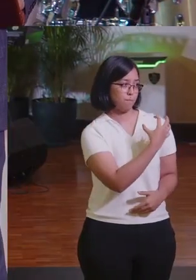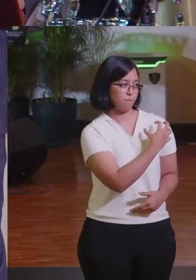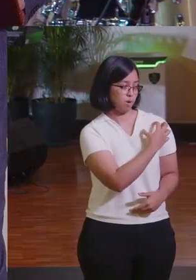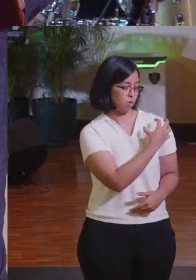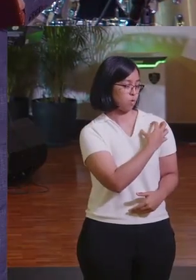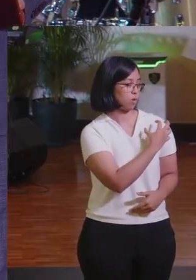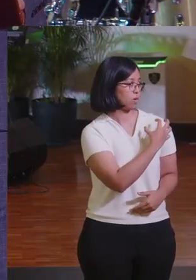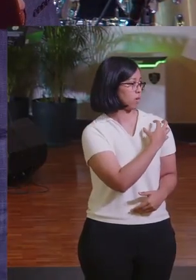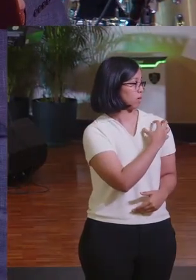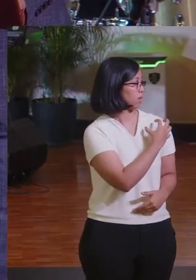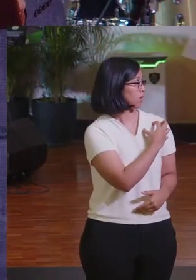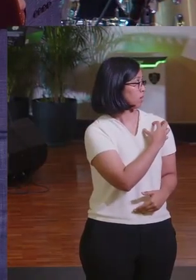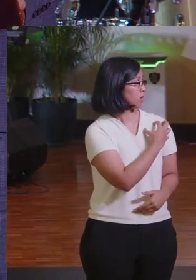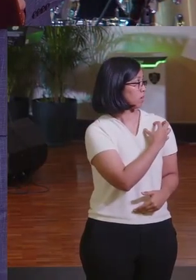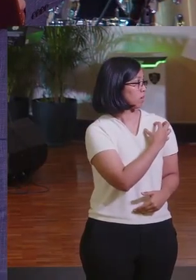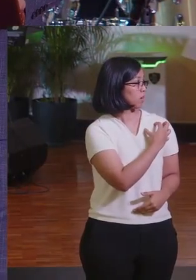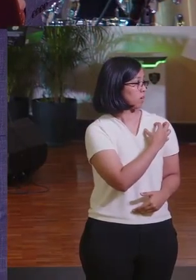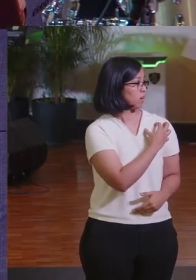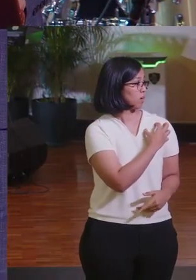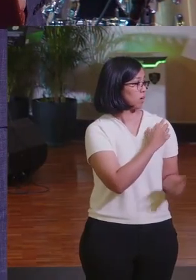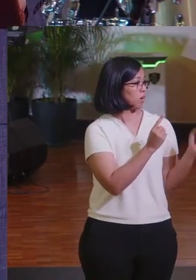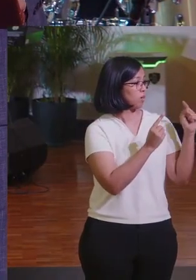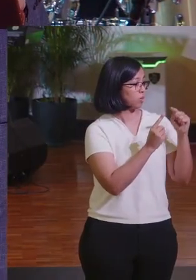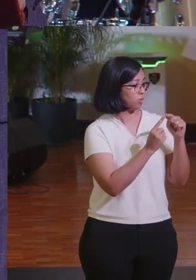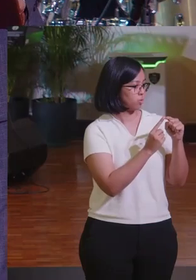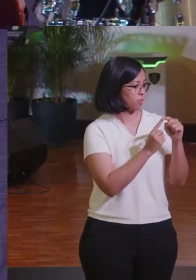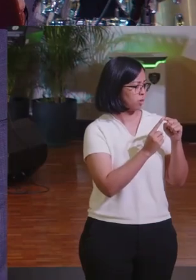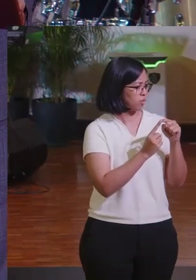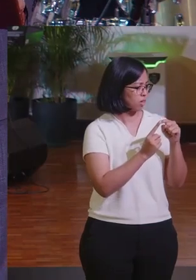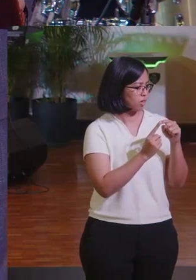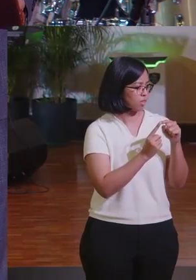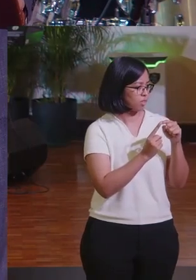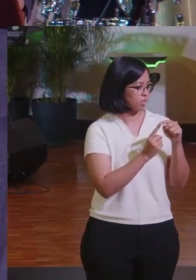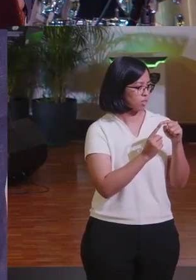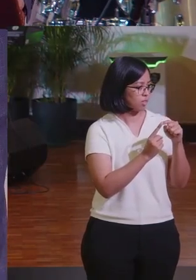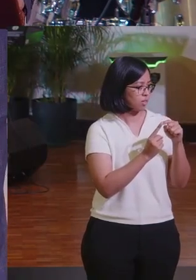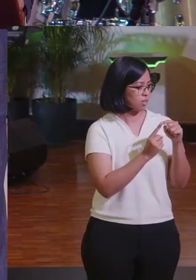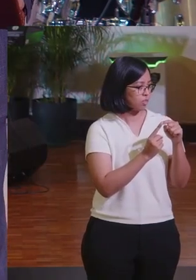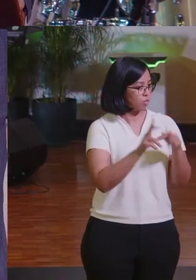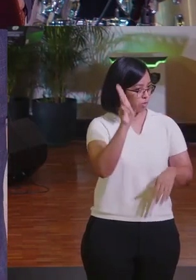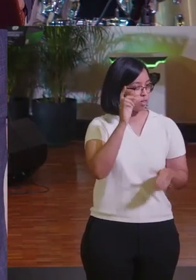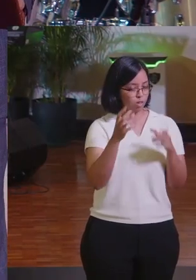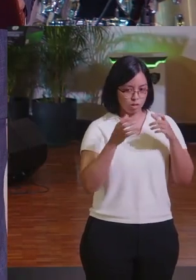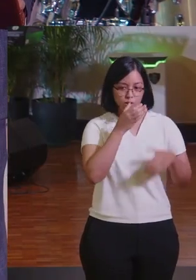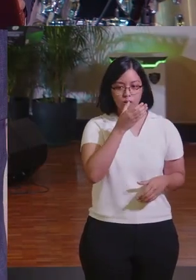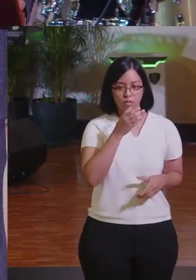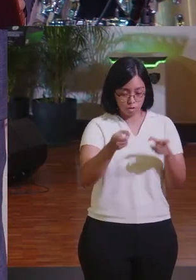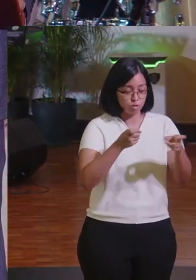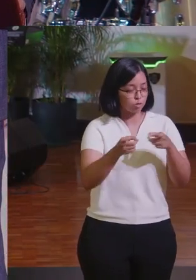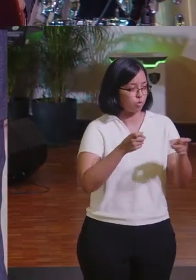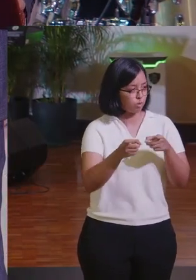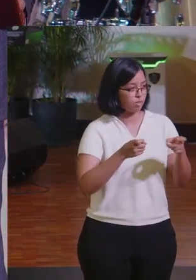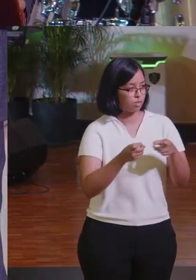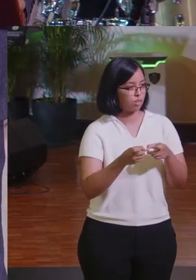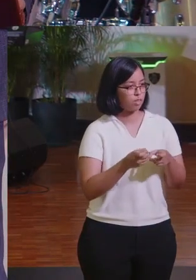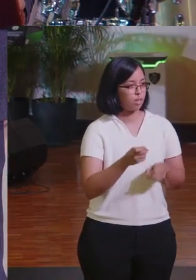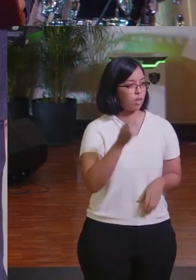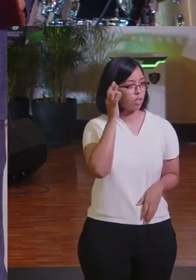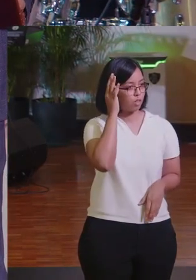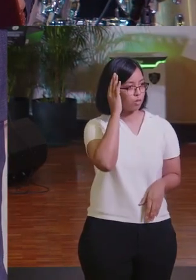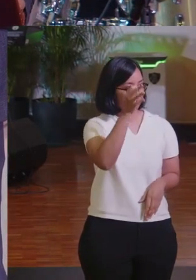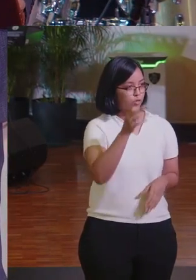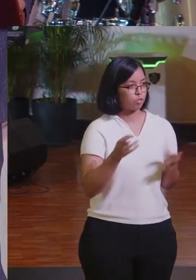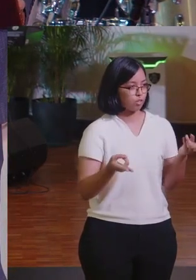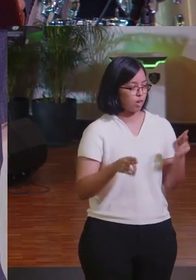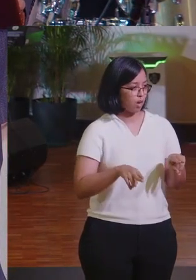may kapangyarihan upang pangunahan ang kalalabasan ng palabunutan. Yun po yung